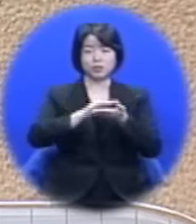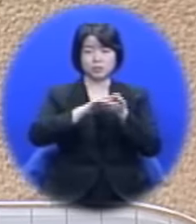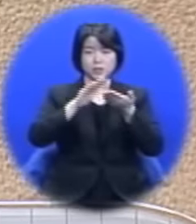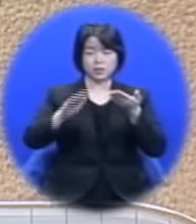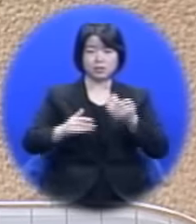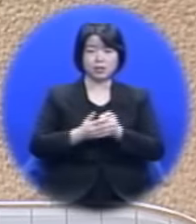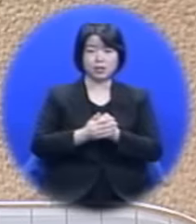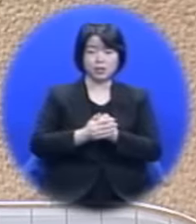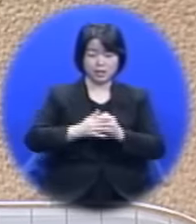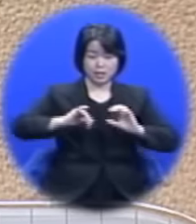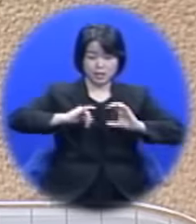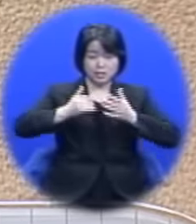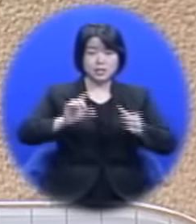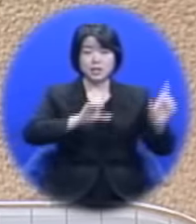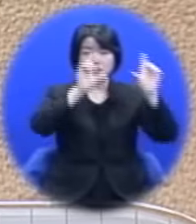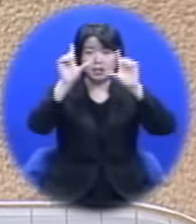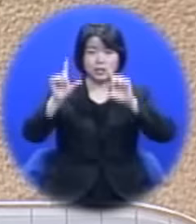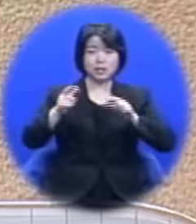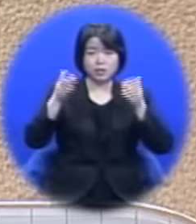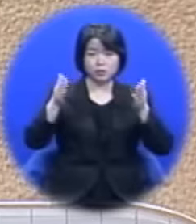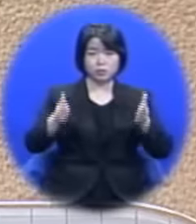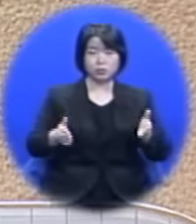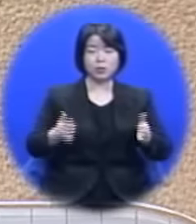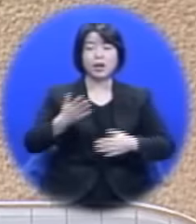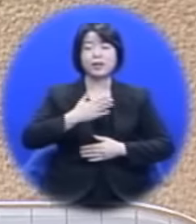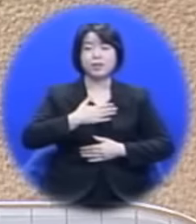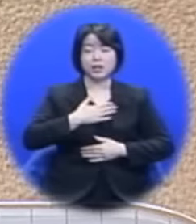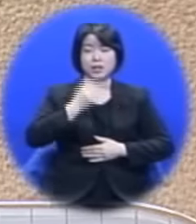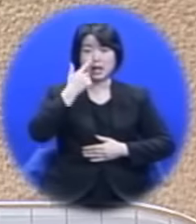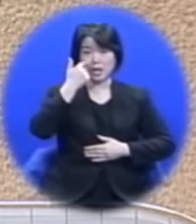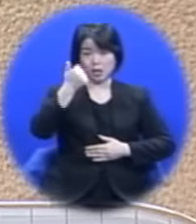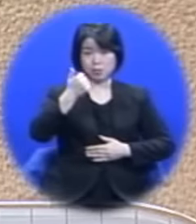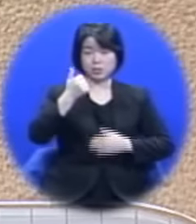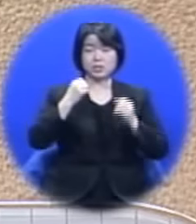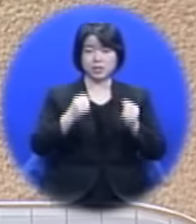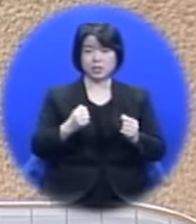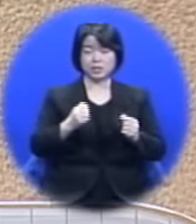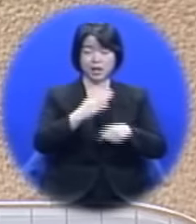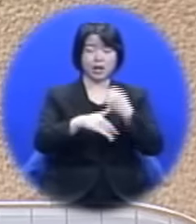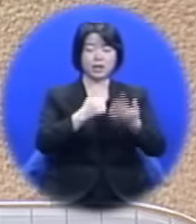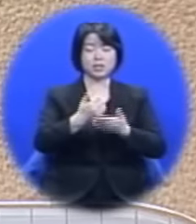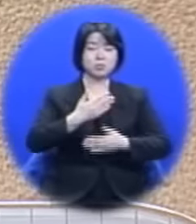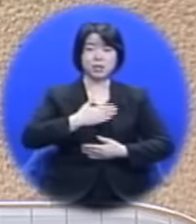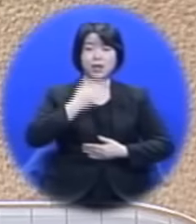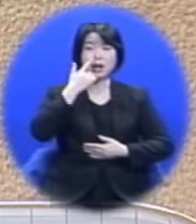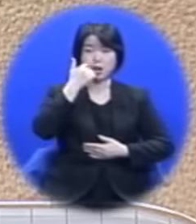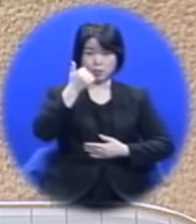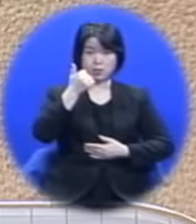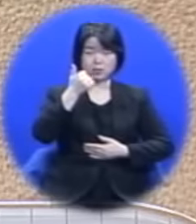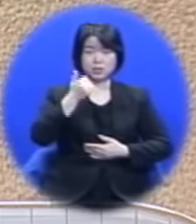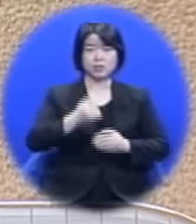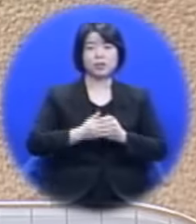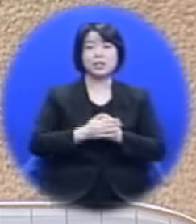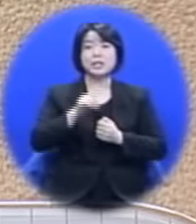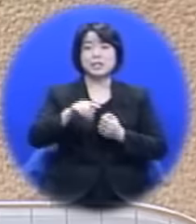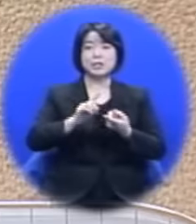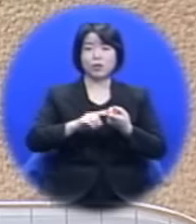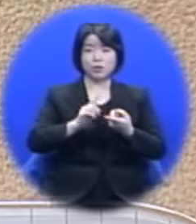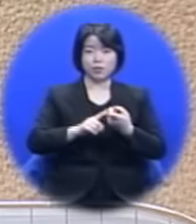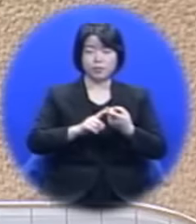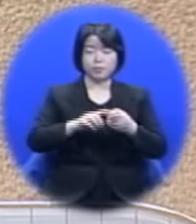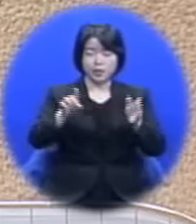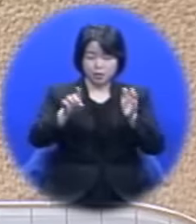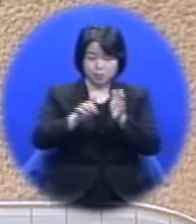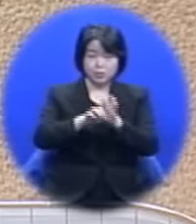세상을 살아가는 동안 나에겐 아버지가 계시다 하나님이 내 아버지시다 하는 사실이